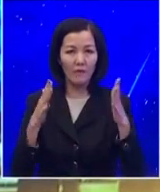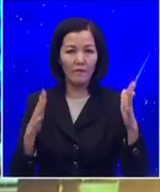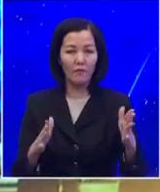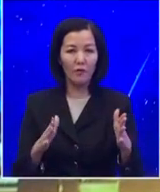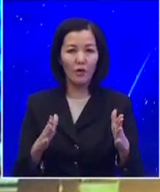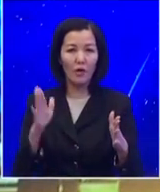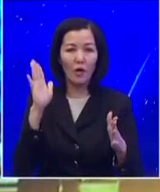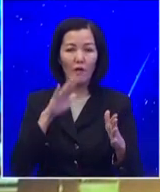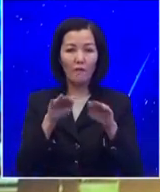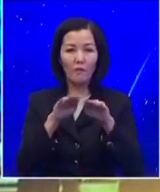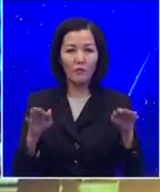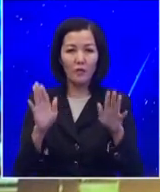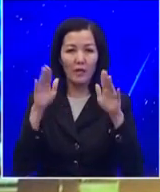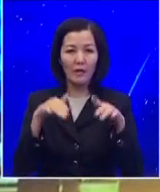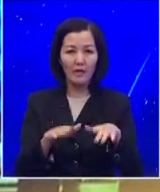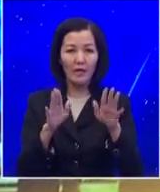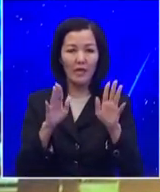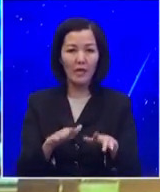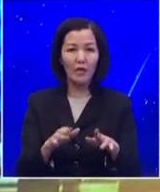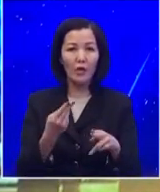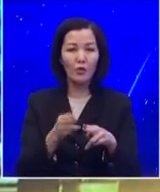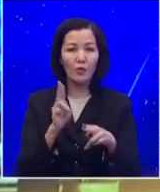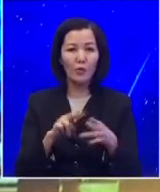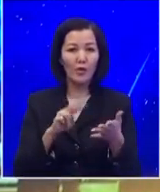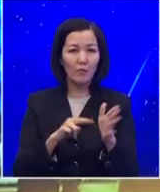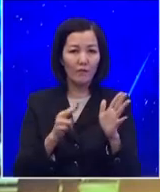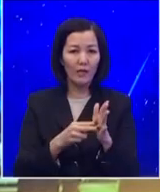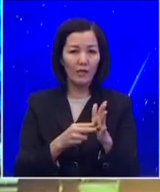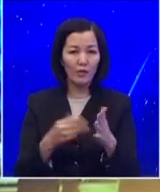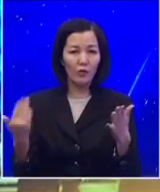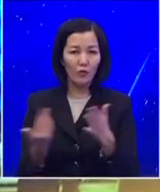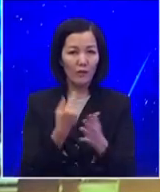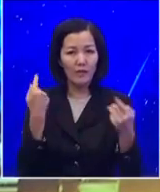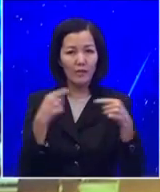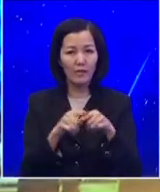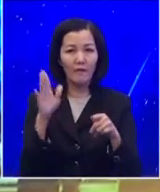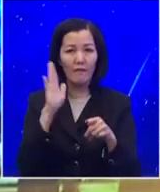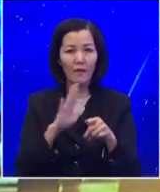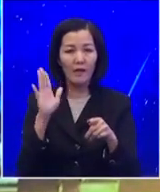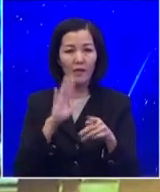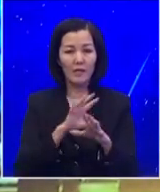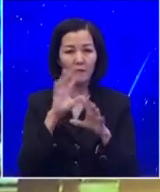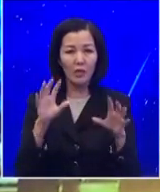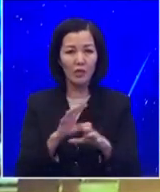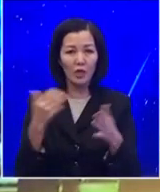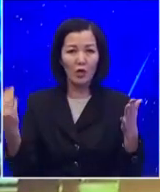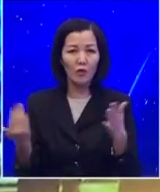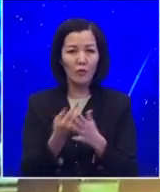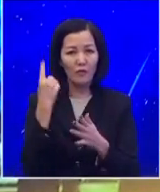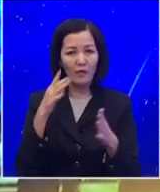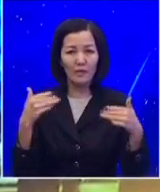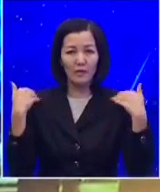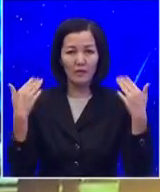воды в руслах рек. Однако к этому времени планируется ввести современные технологии влагосбережения. Новую